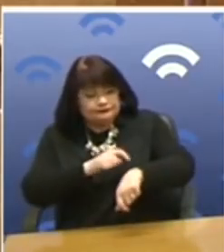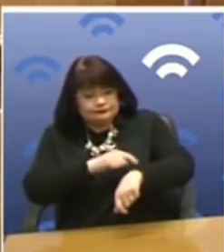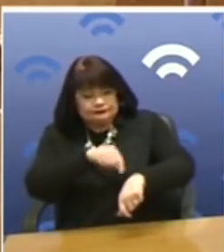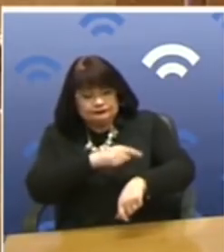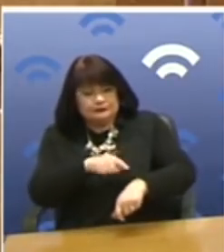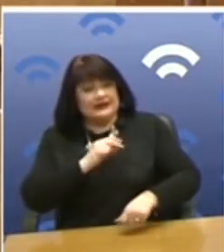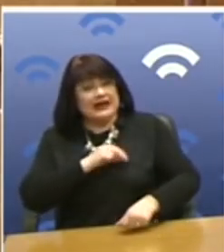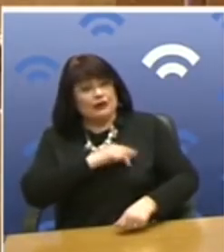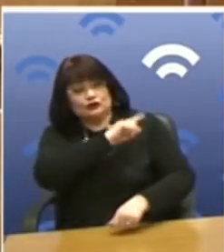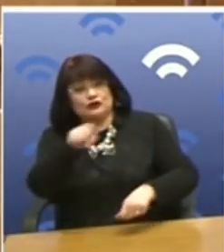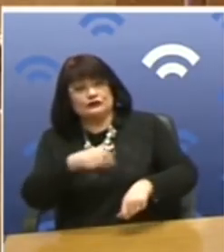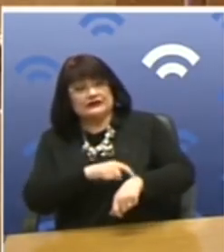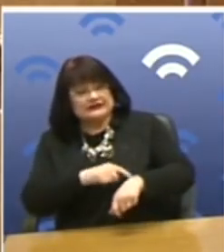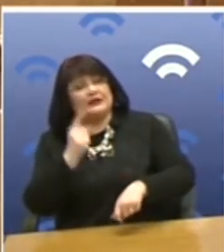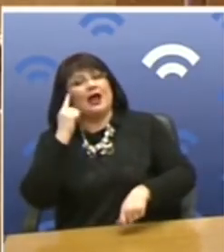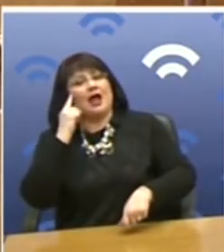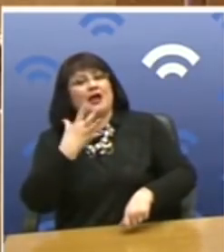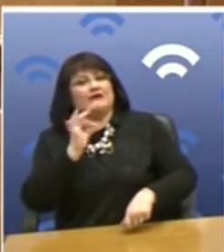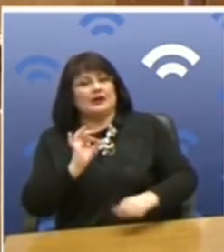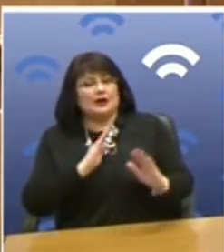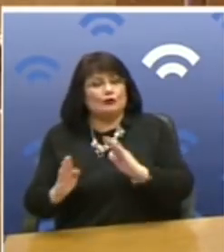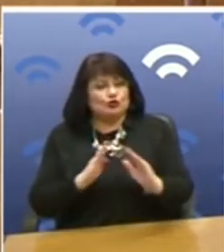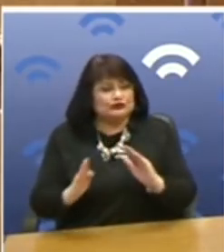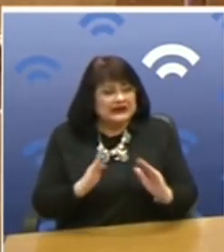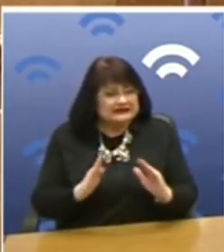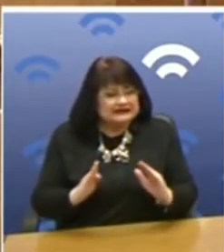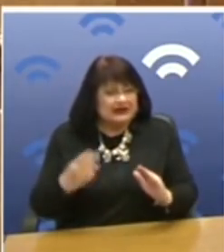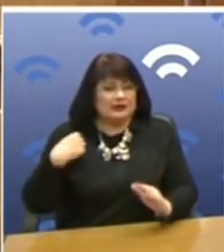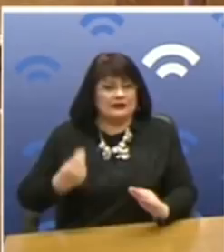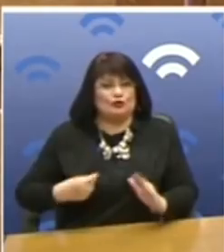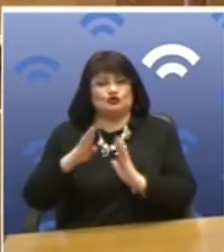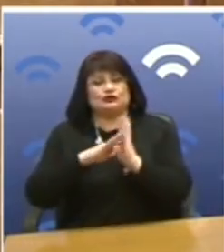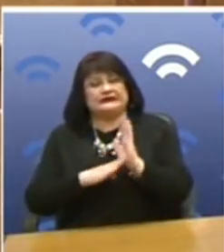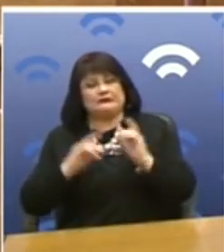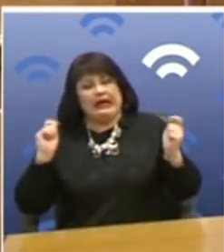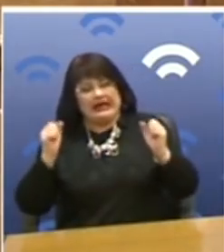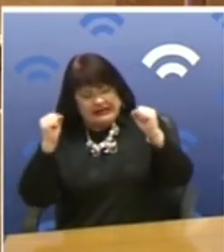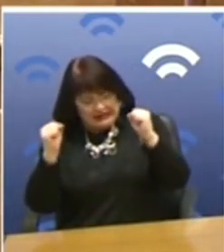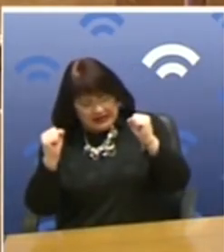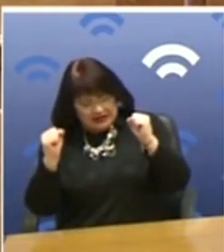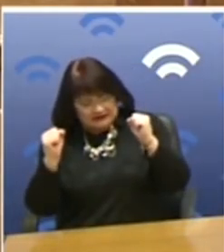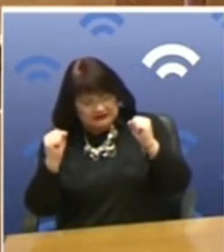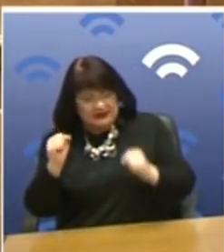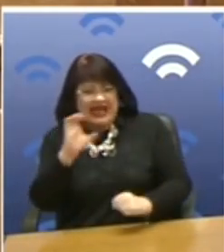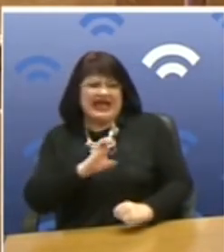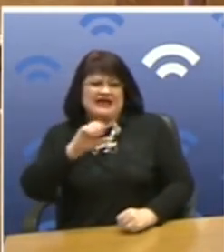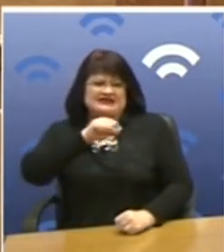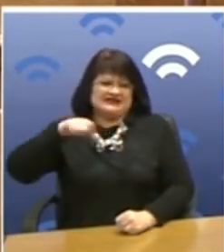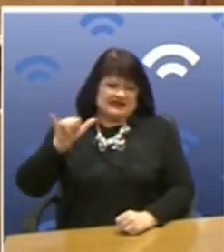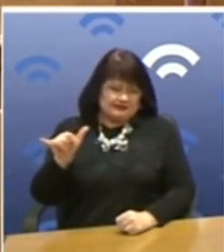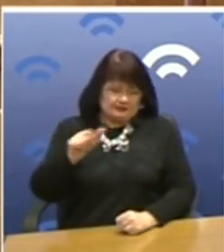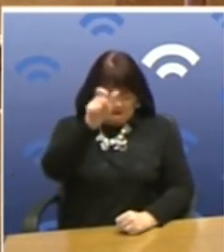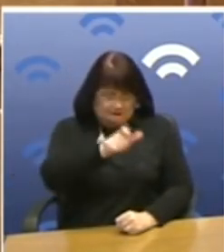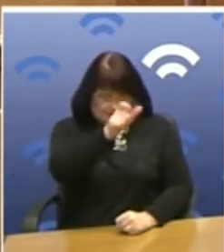κερδίθηκε μέχρι σήμερα για τη θωράκιση του δημόσιου συστήματος υγείας, το οποίο, όπως εσείς οι